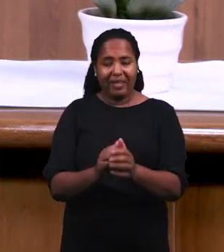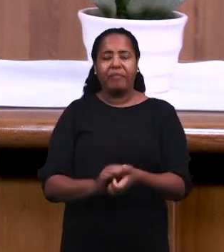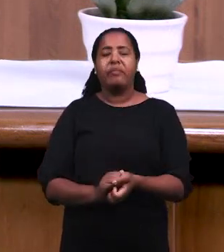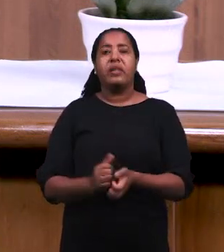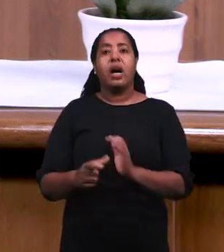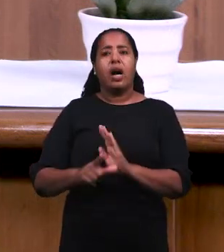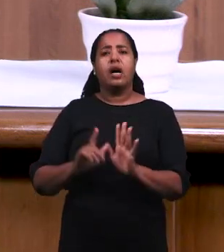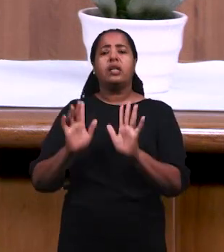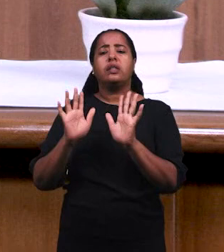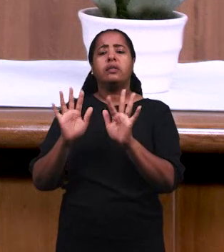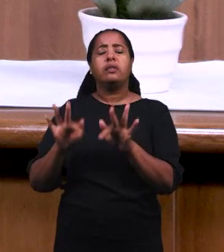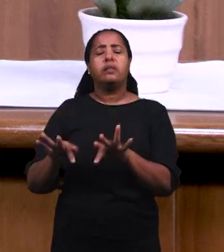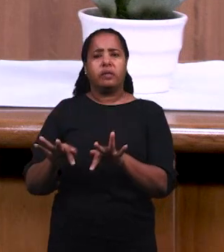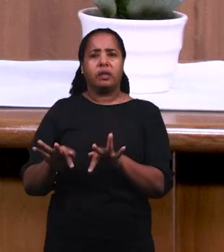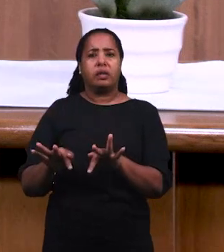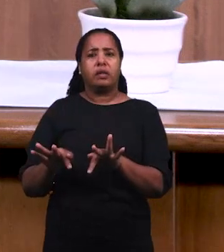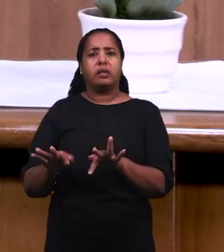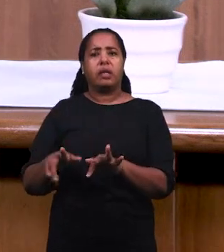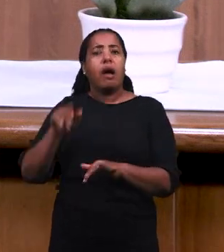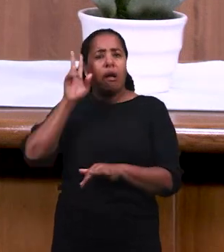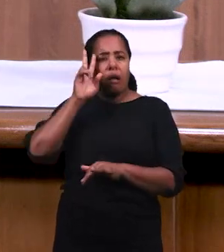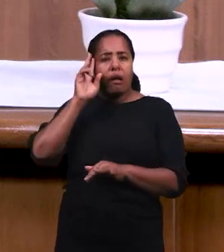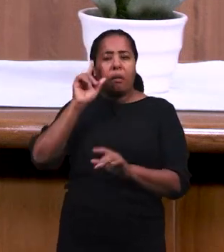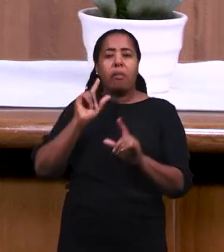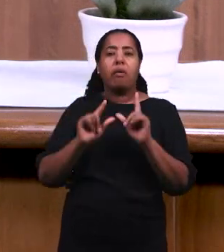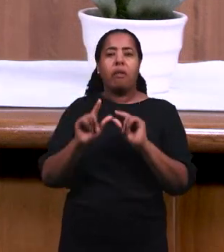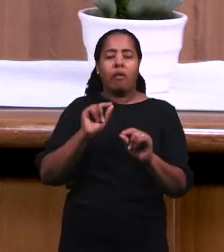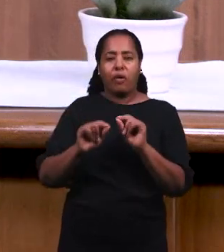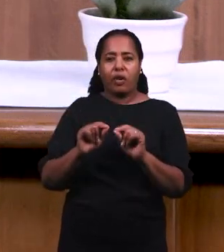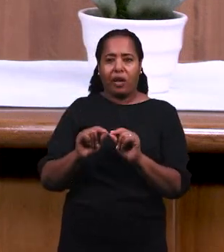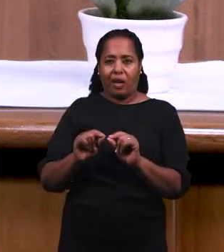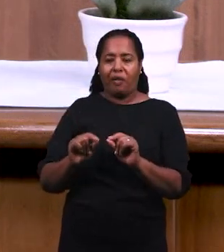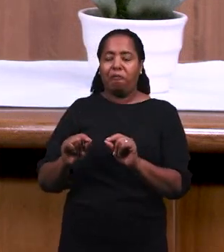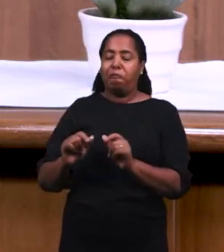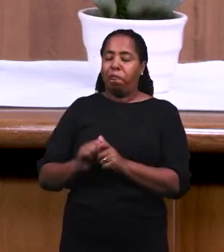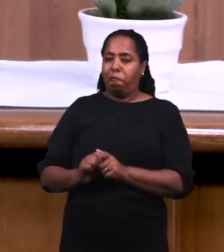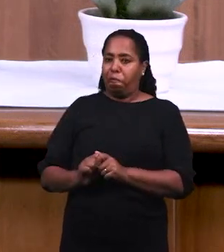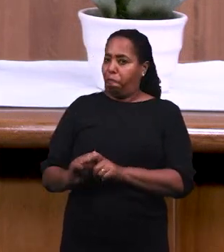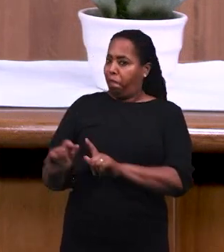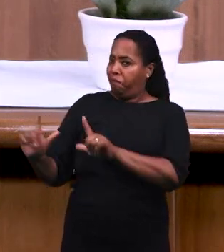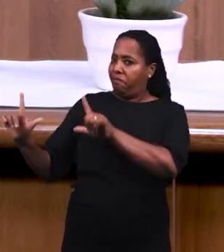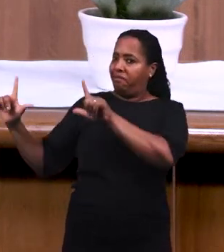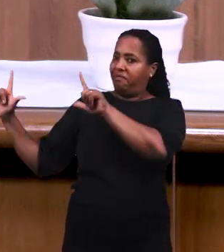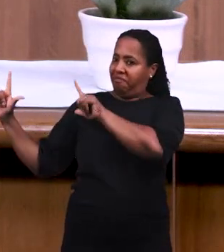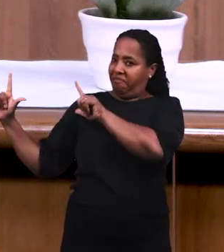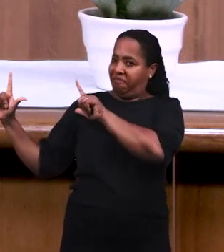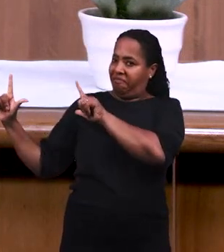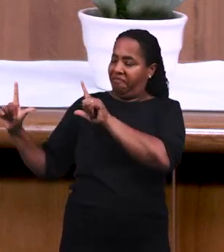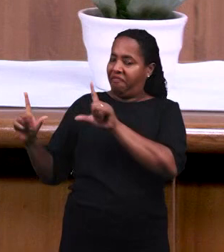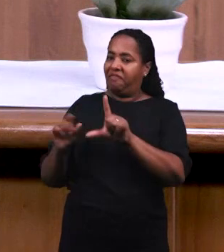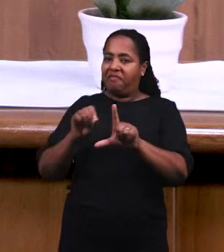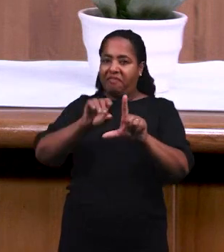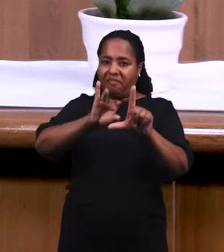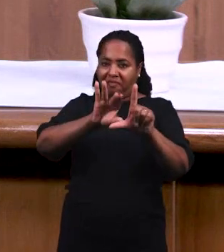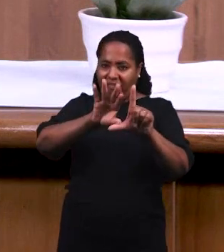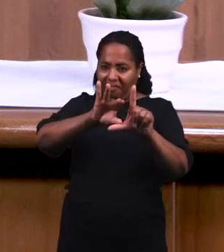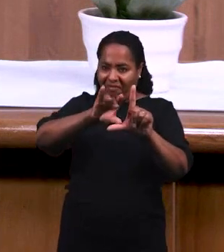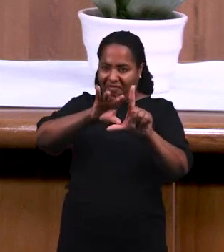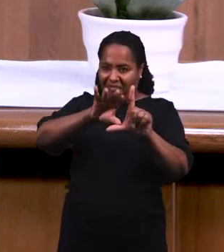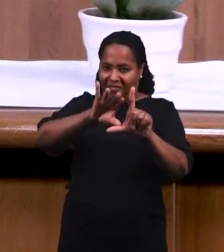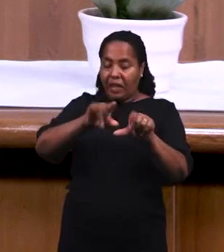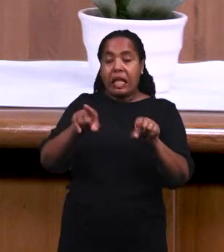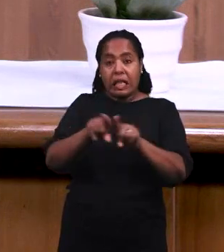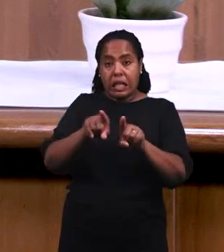Аминь, возлюбленные. Прежде чем мы закончим, мы хотели сказать вам, возлюбленные, что сейчас на экране есть